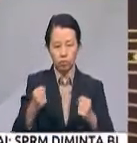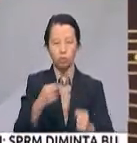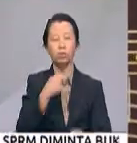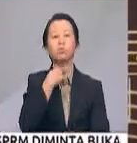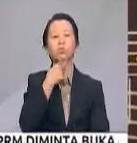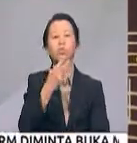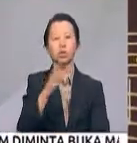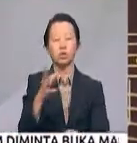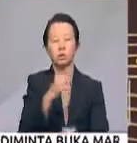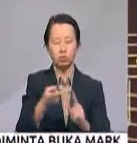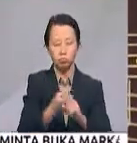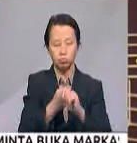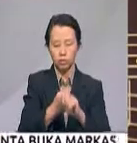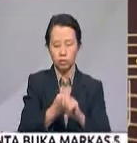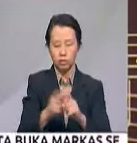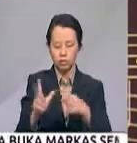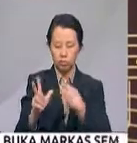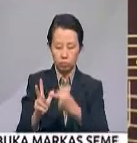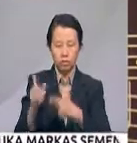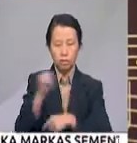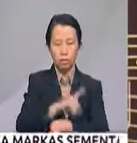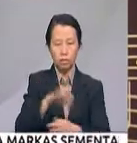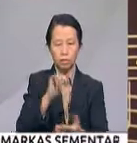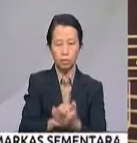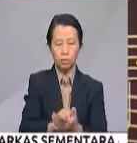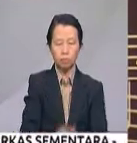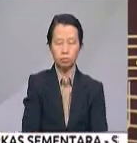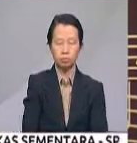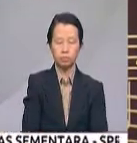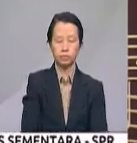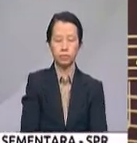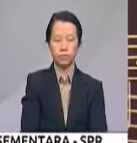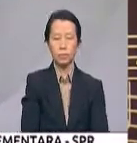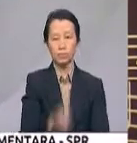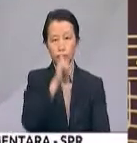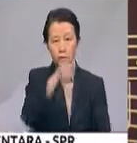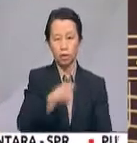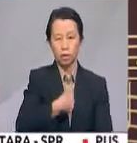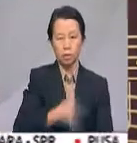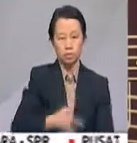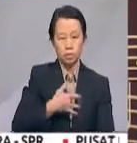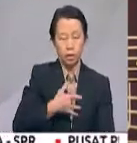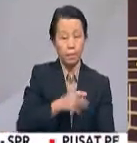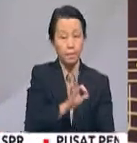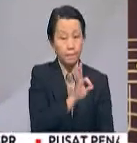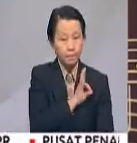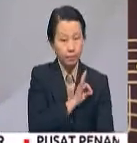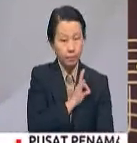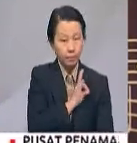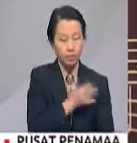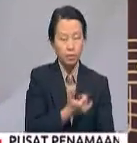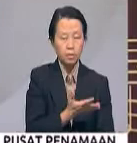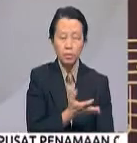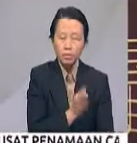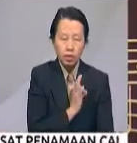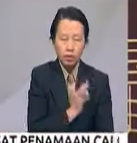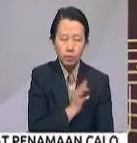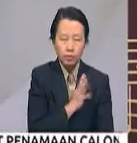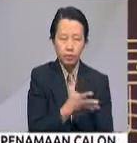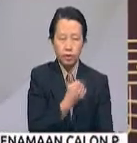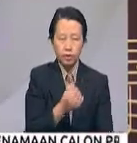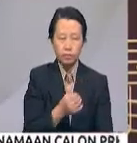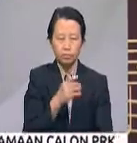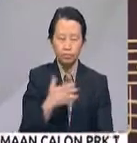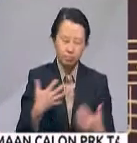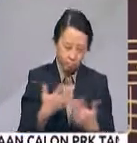vokal serta gandingan bertenaga pada hari tersebut. Sebenarnya saya rasa sangat teruja. Teruja dan takut pun